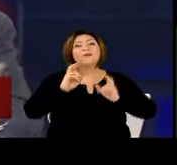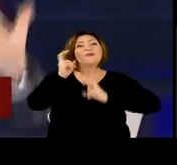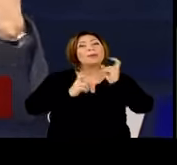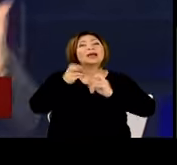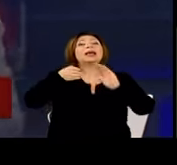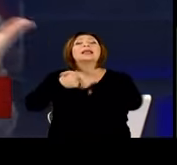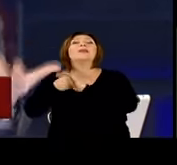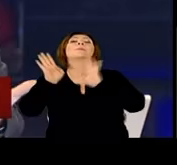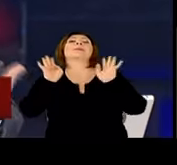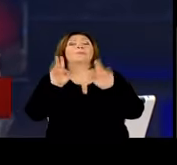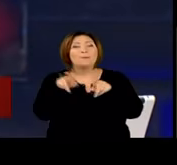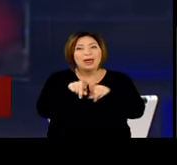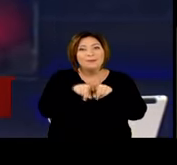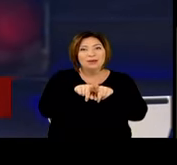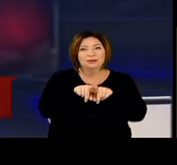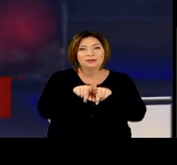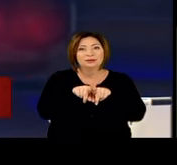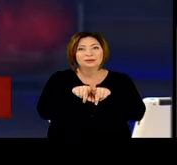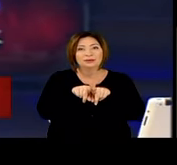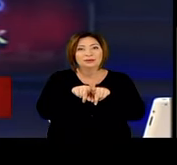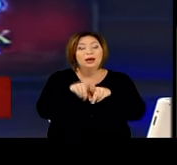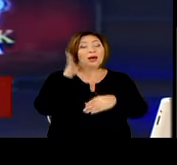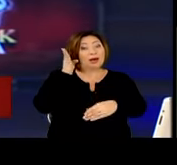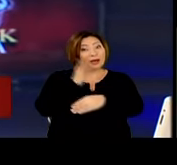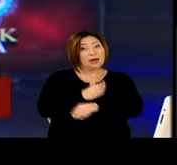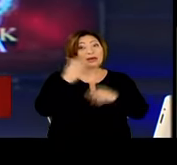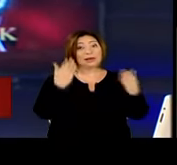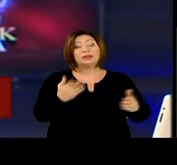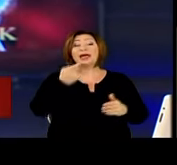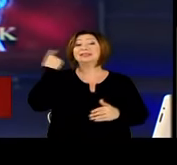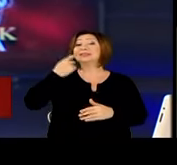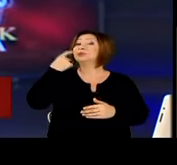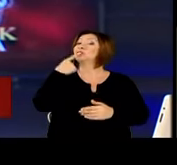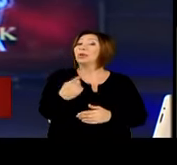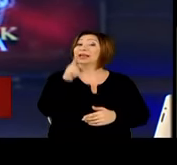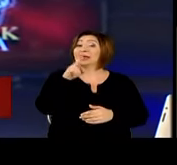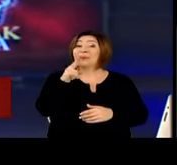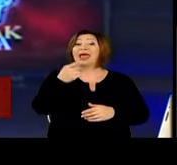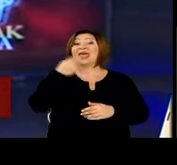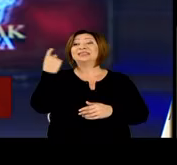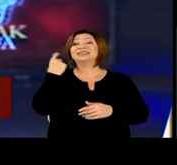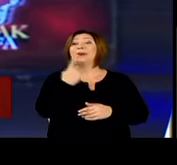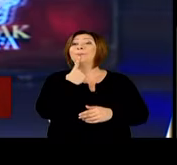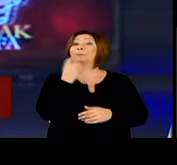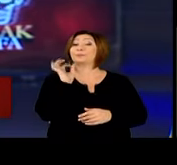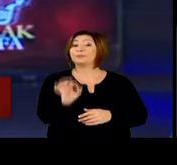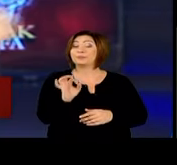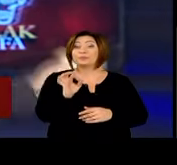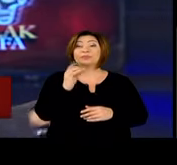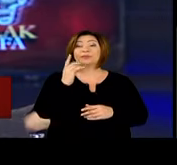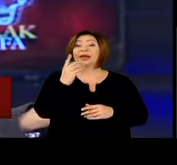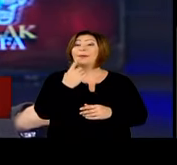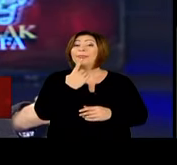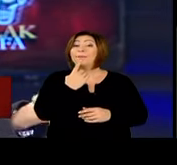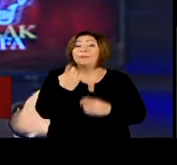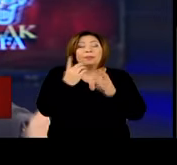fabrikasyona geçmemişlikle beraber hakikaten eskilerin söylediği gibi eski lezzetleri tadabilen son